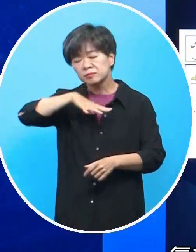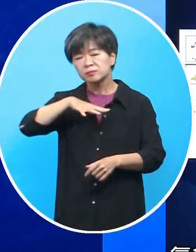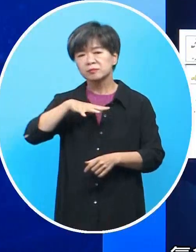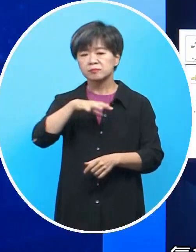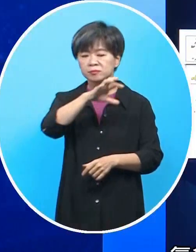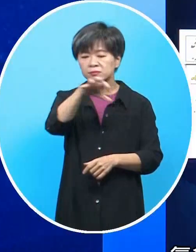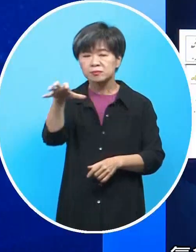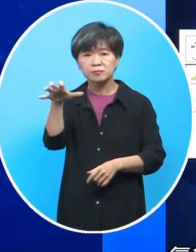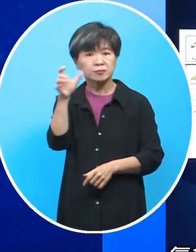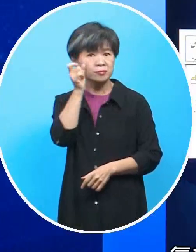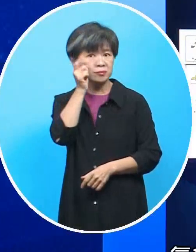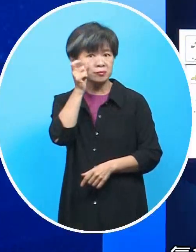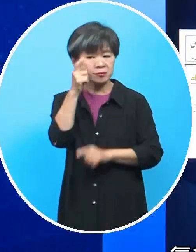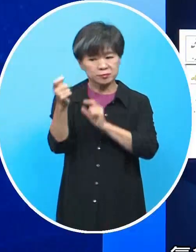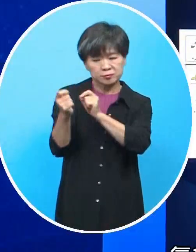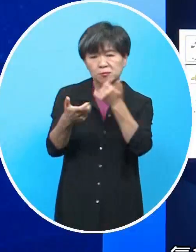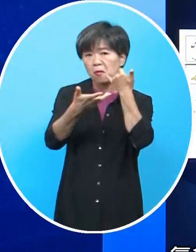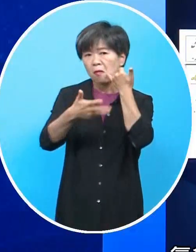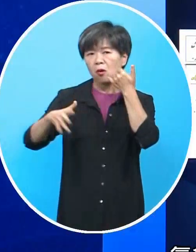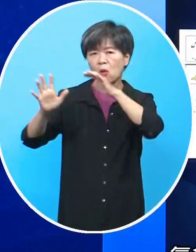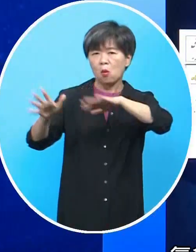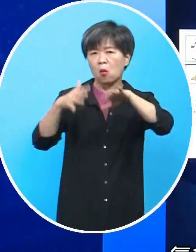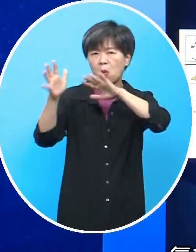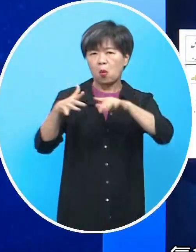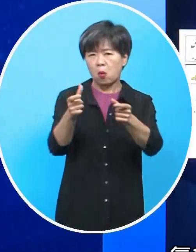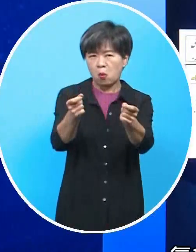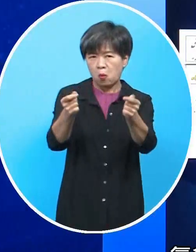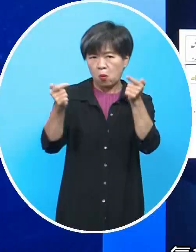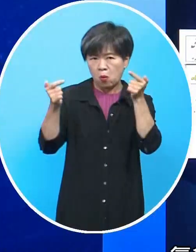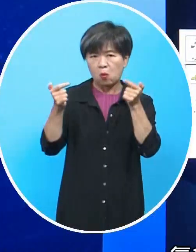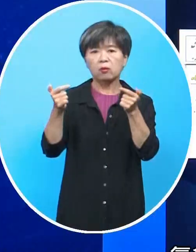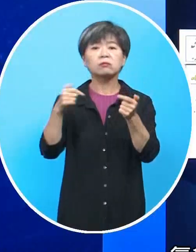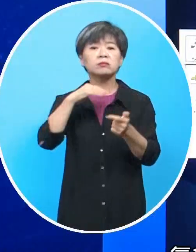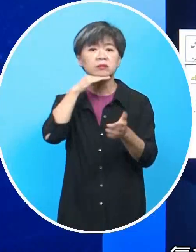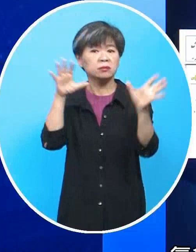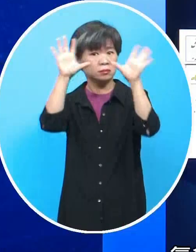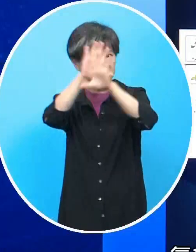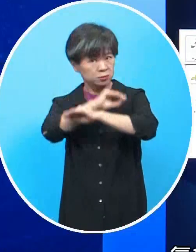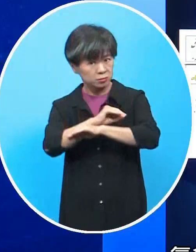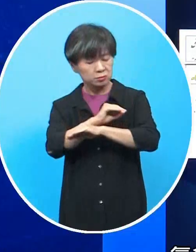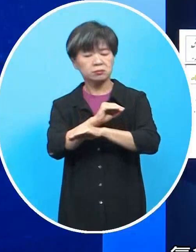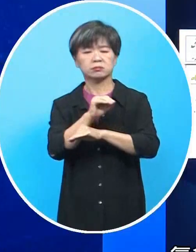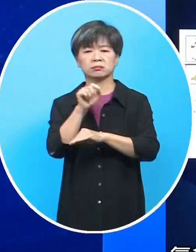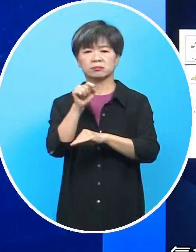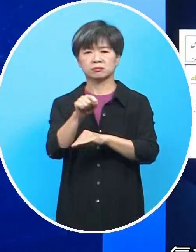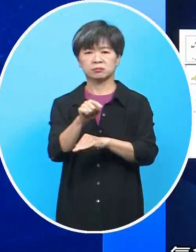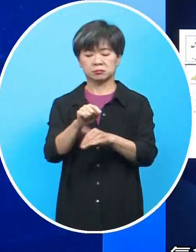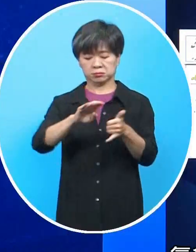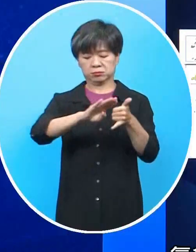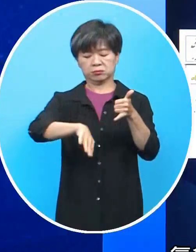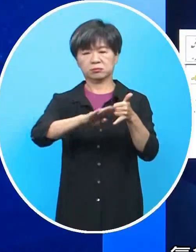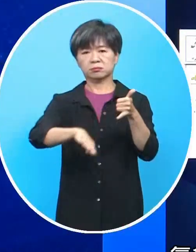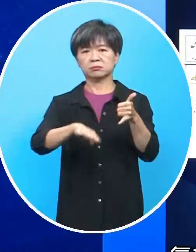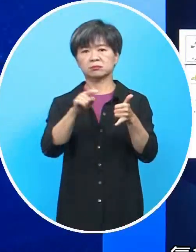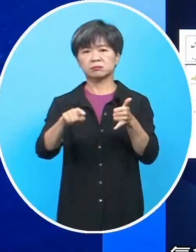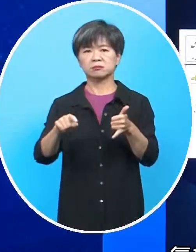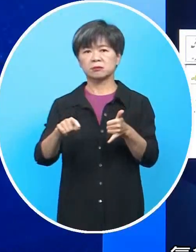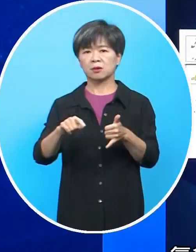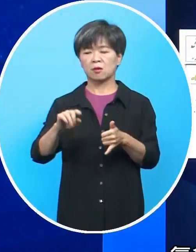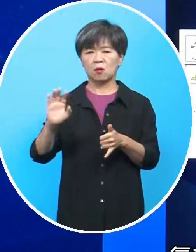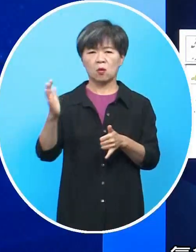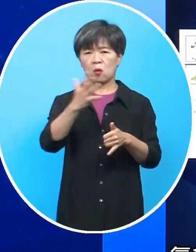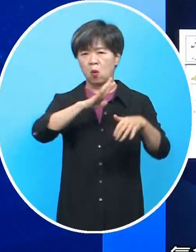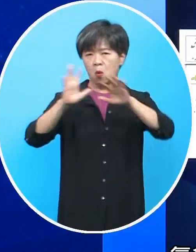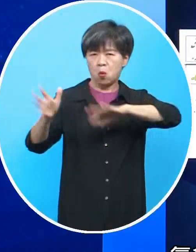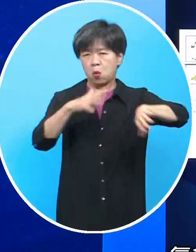分的台南地区的沿海的风就会慢慢大起来。那到了今天晚上的时候，南部地区的阵风的情况